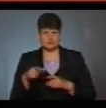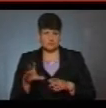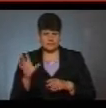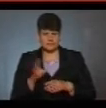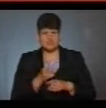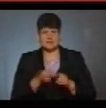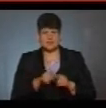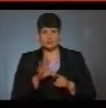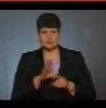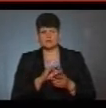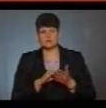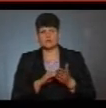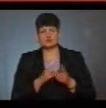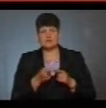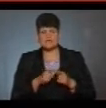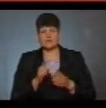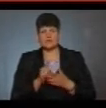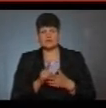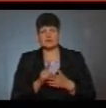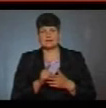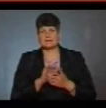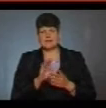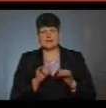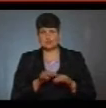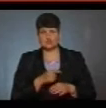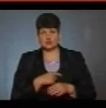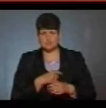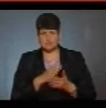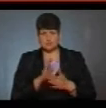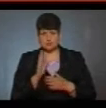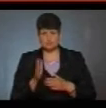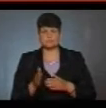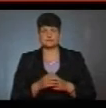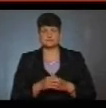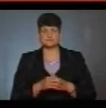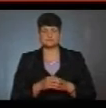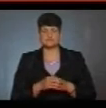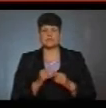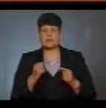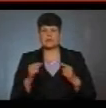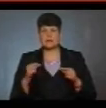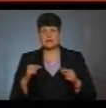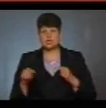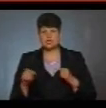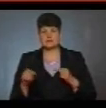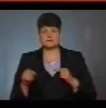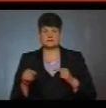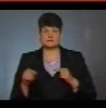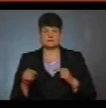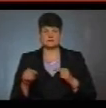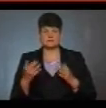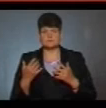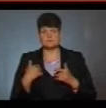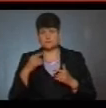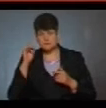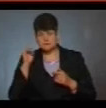задані про те, що це мають бути недіючі депутати, так? Тобто мається на увазі Верховної Ради. Так? Інші, скажімо так, наскільки мені